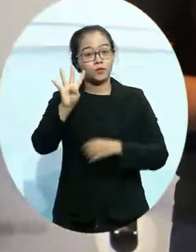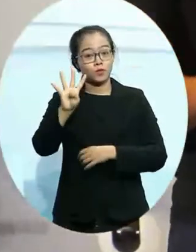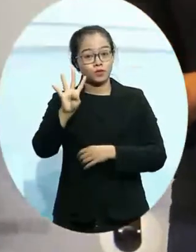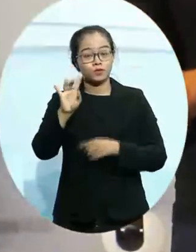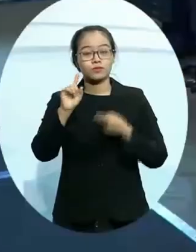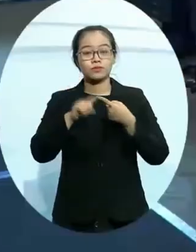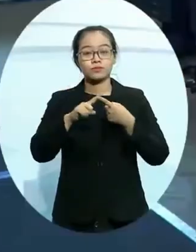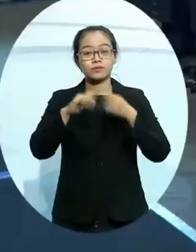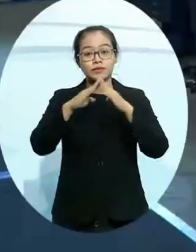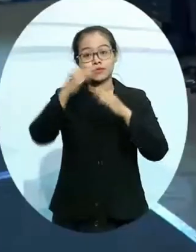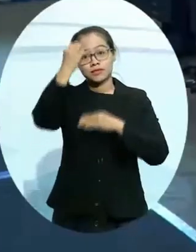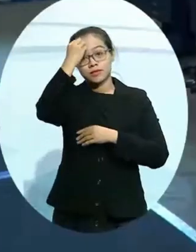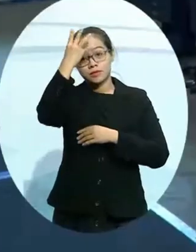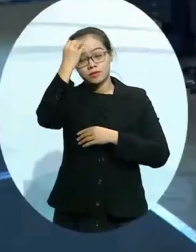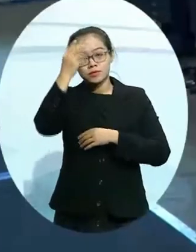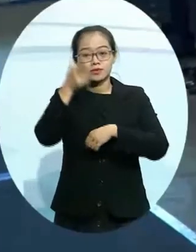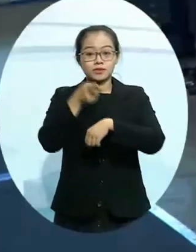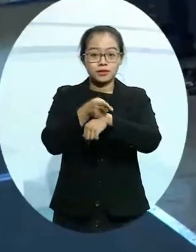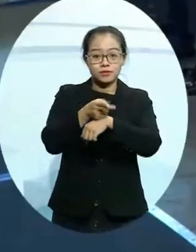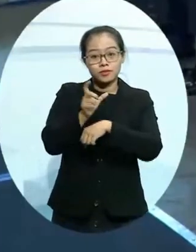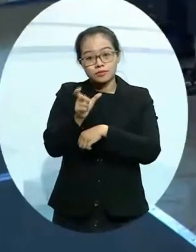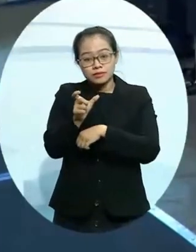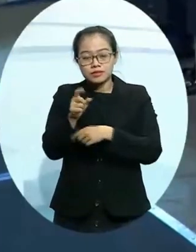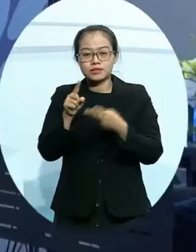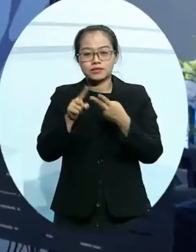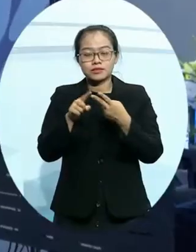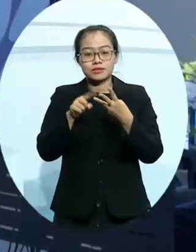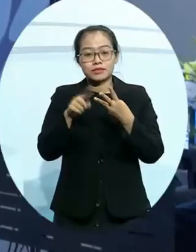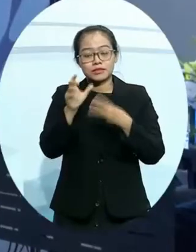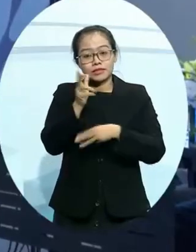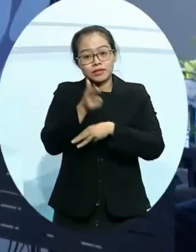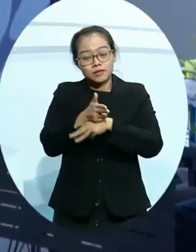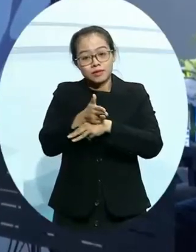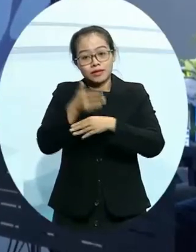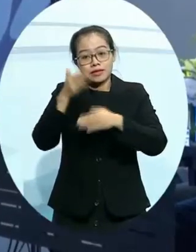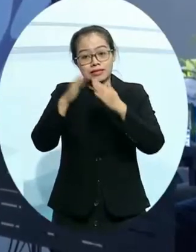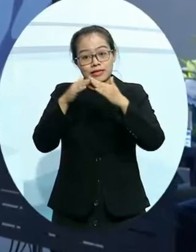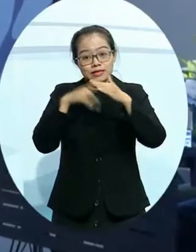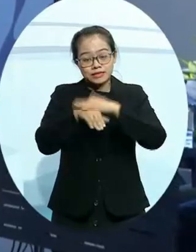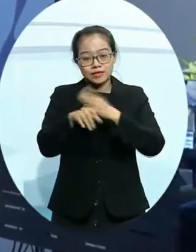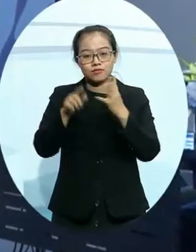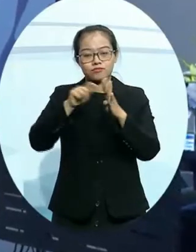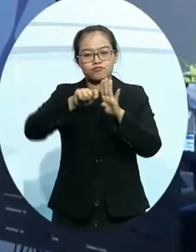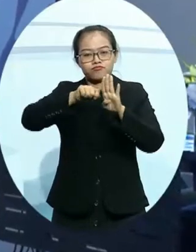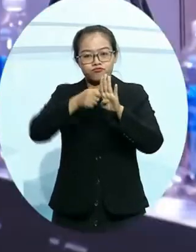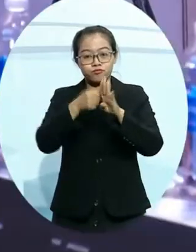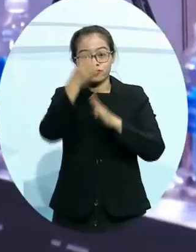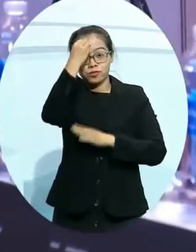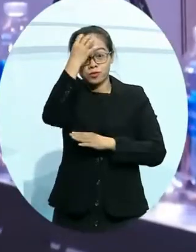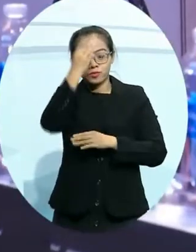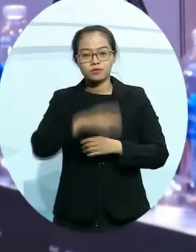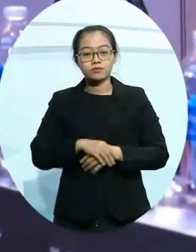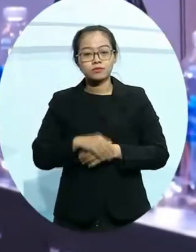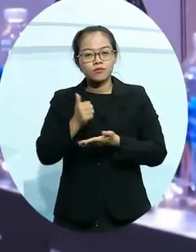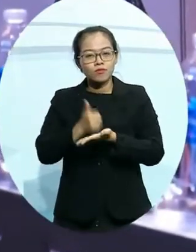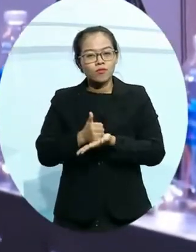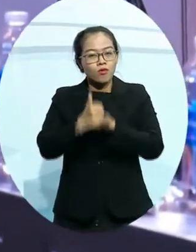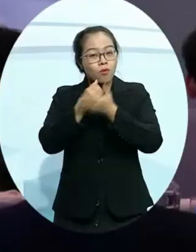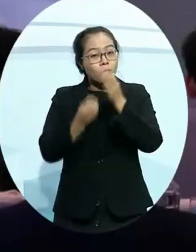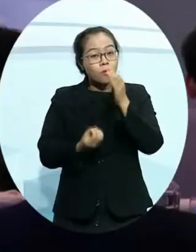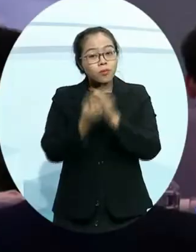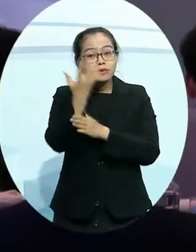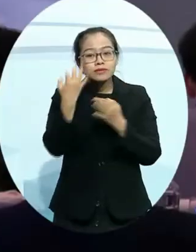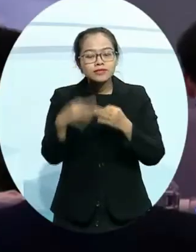phẩm chính: nhà thông minh, camera pin sạc, camera trong nhà ngoài trời, khóa cửa thông minh. Nổi bật trong hệ sinh thái Easyvic là dòng sản